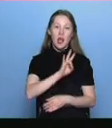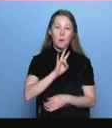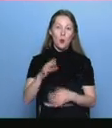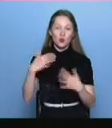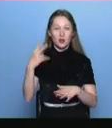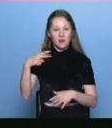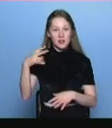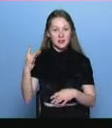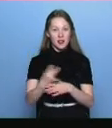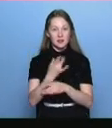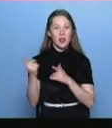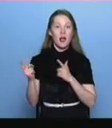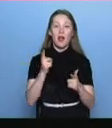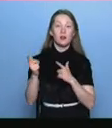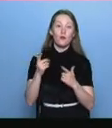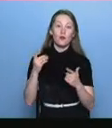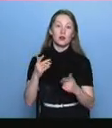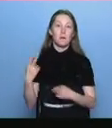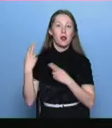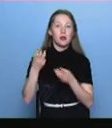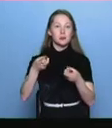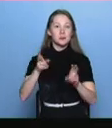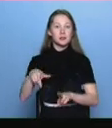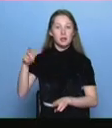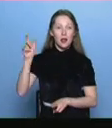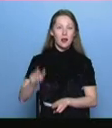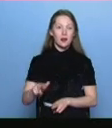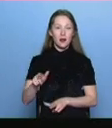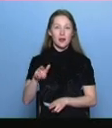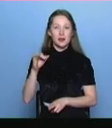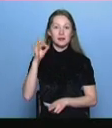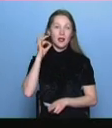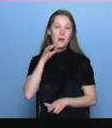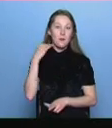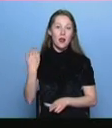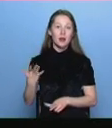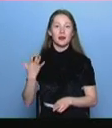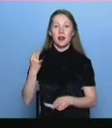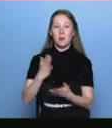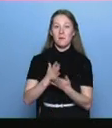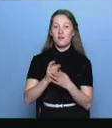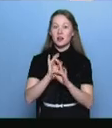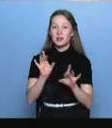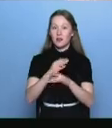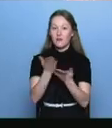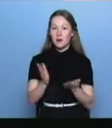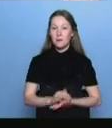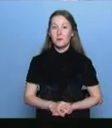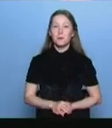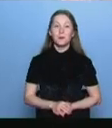юбилейному выступлению прибыл специальный гость, британский дирижер. На репетиции побывала Светлана Буланова.